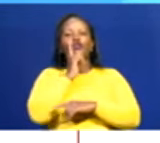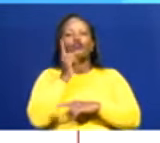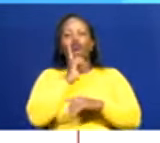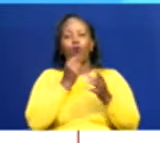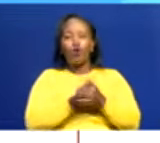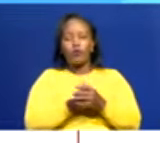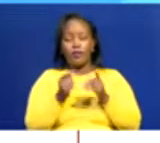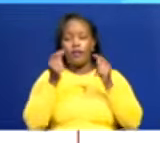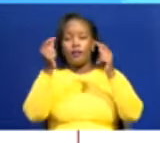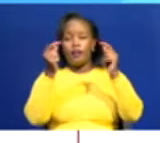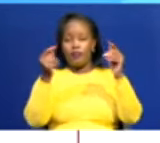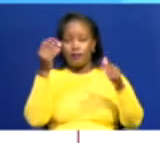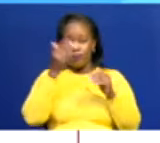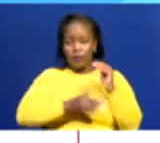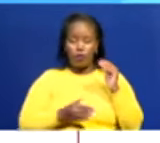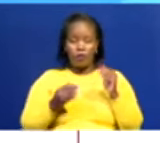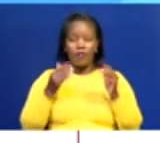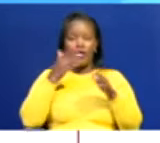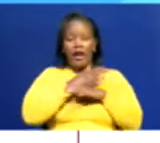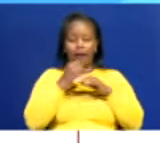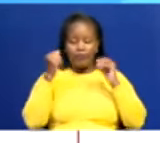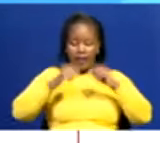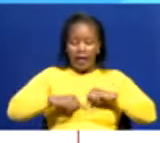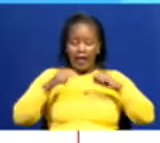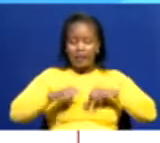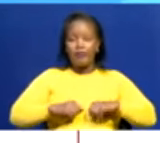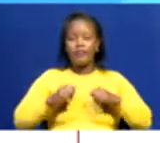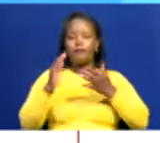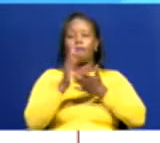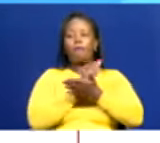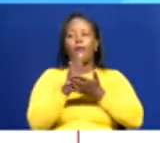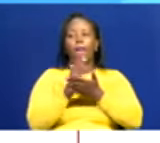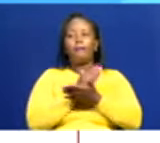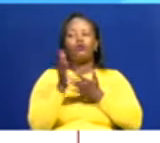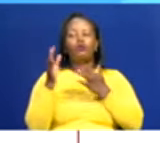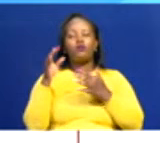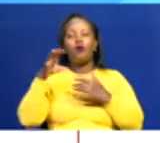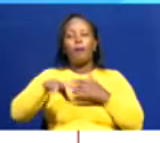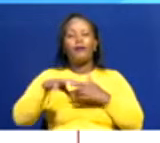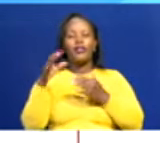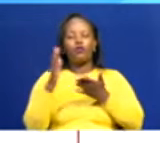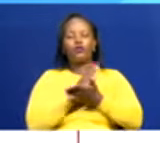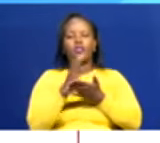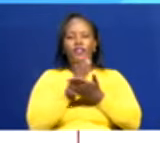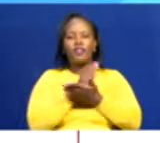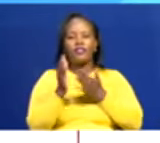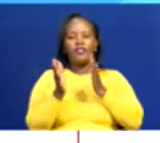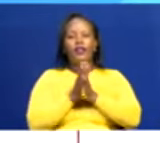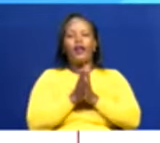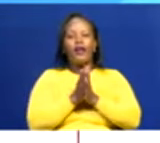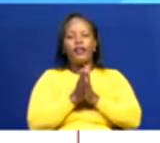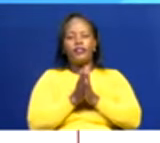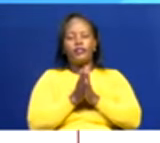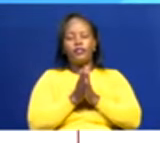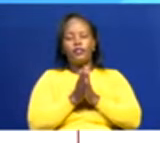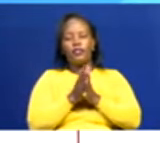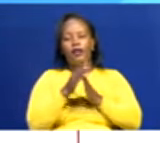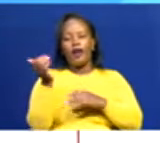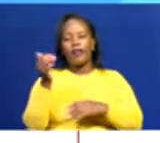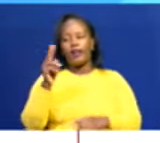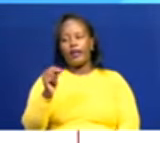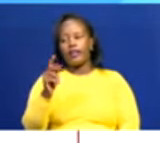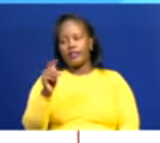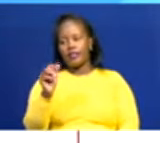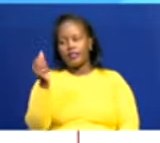ulisitishwa baada ya makubaliano kati ya shirika la sekta za uchukuzi wa umma na mamlaka ya kitaifa ya huduma za uchukuzi